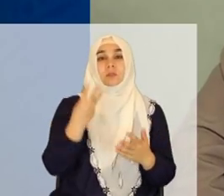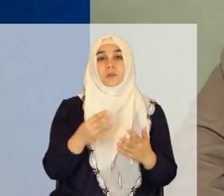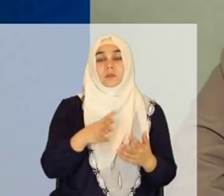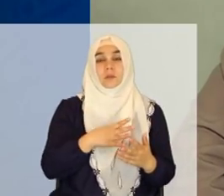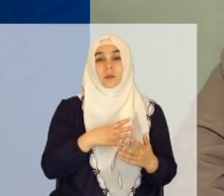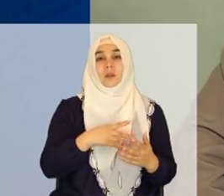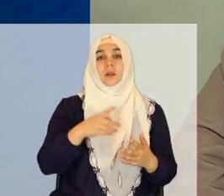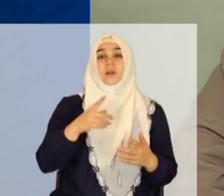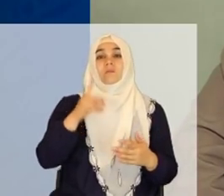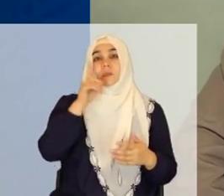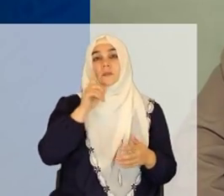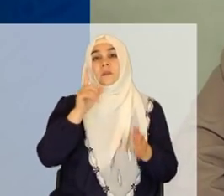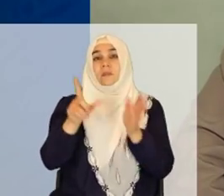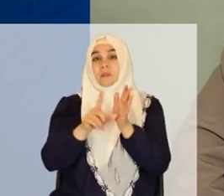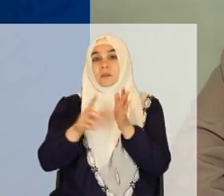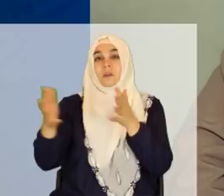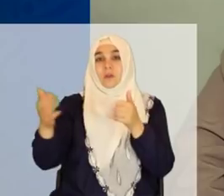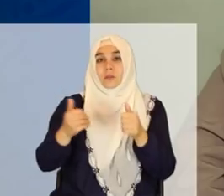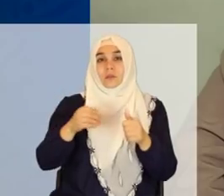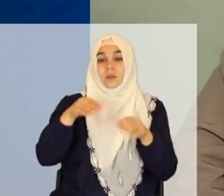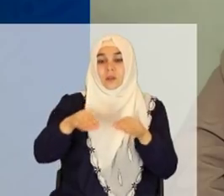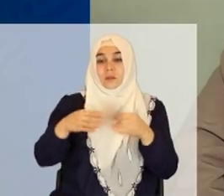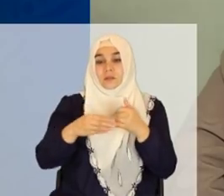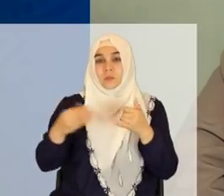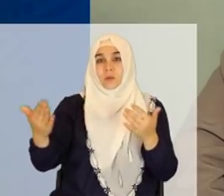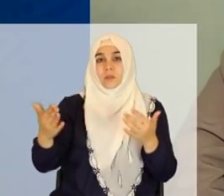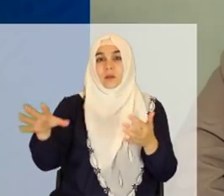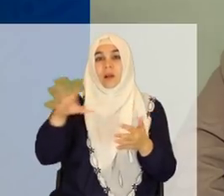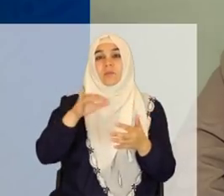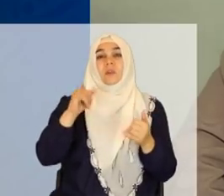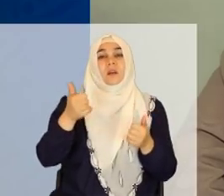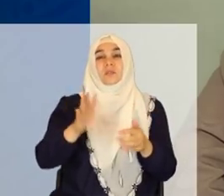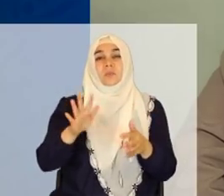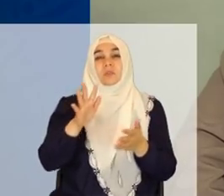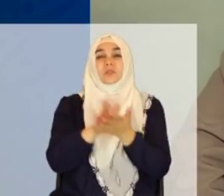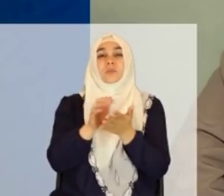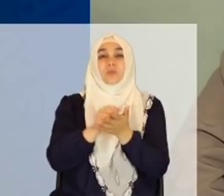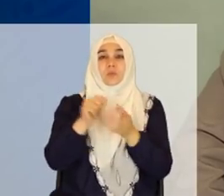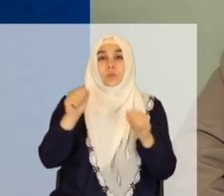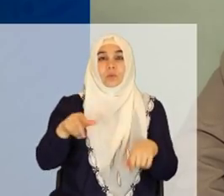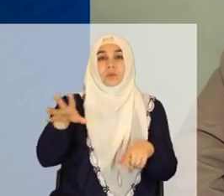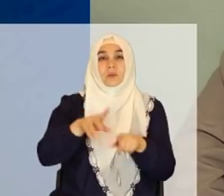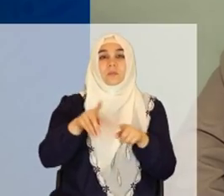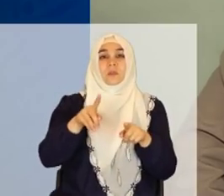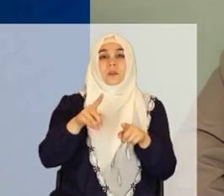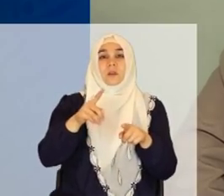deydi, ijaraga yer olib, ekini eksa, chiqqan ekini hammasi harom bo'ladi deb odamlarning boshini aylantiryapti.